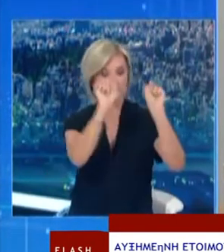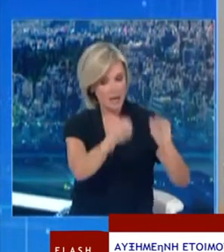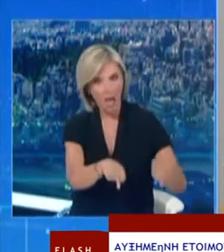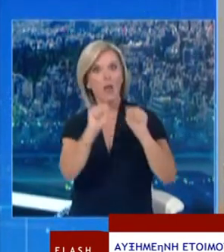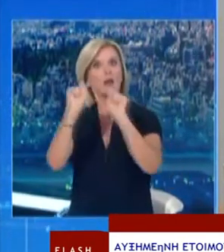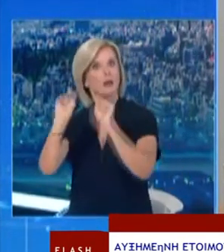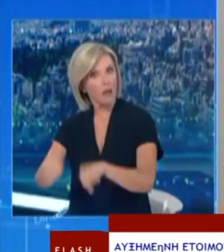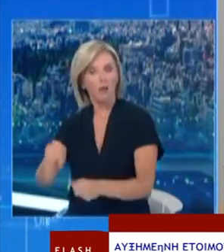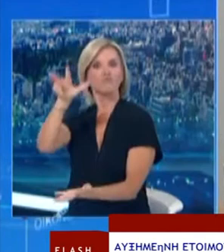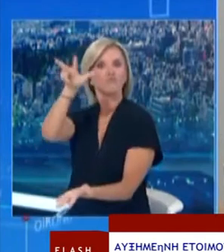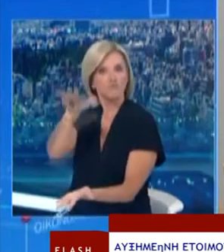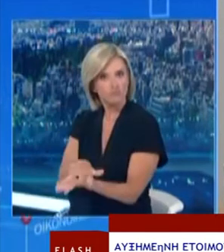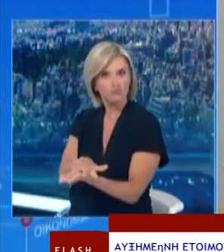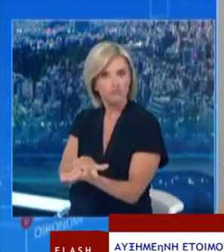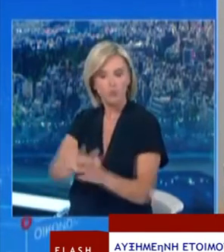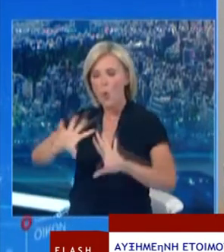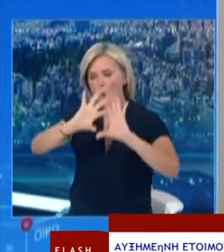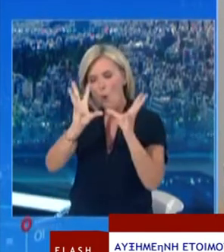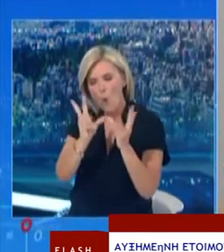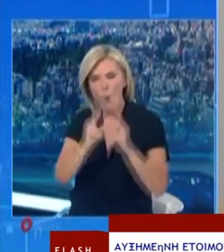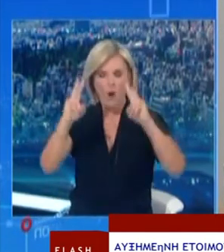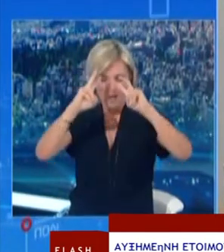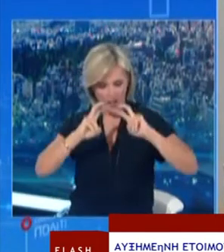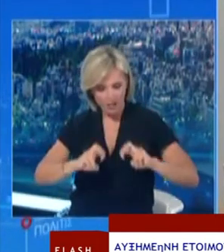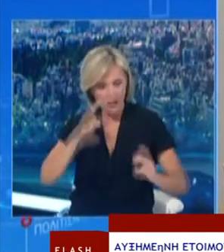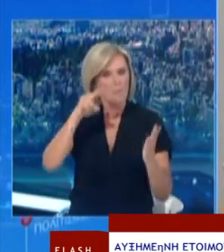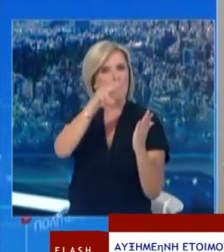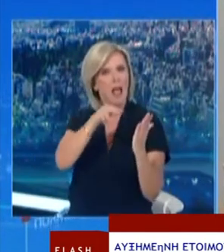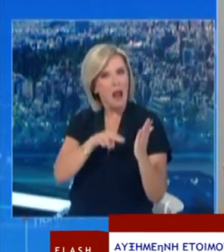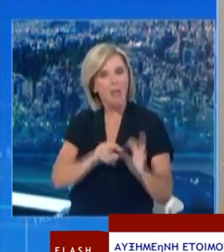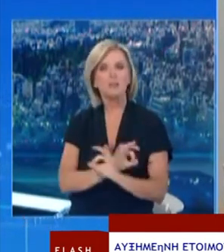με βάση τις κλινικές μελέτες στη Pfizer